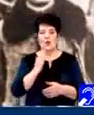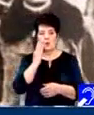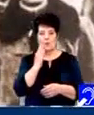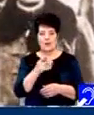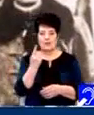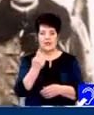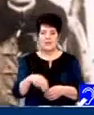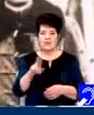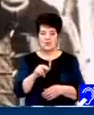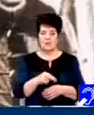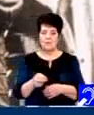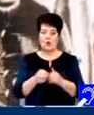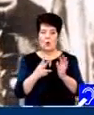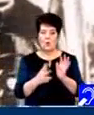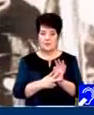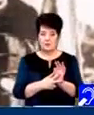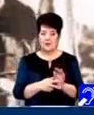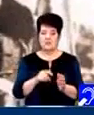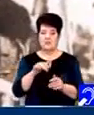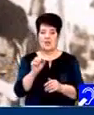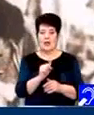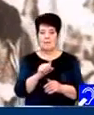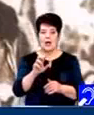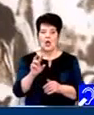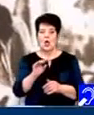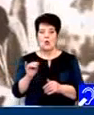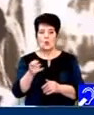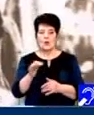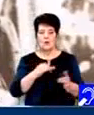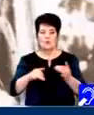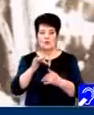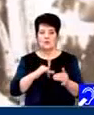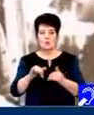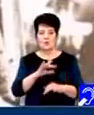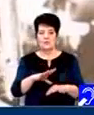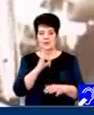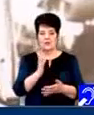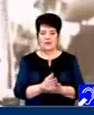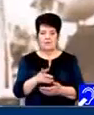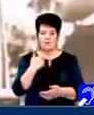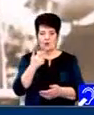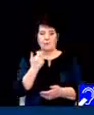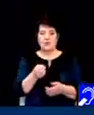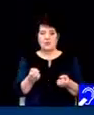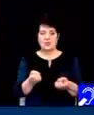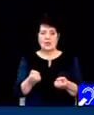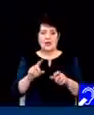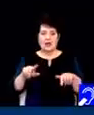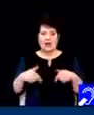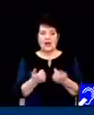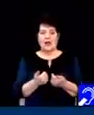pe 1 decembrie 1918 merge la Alba Iulia, unde ține un discurs emoționant. Vorbește despre crearea României